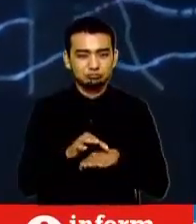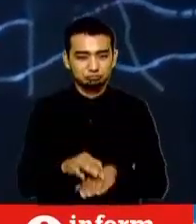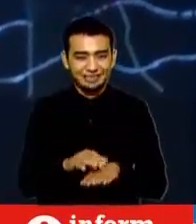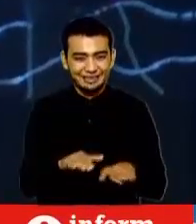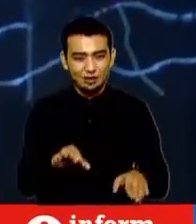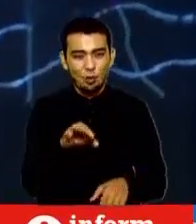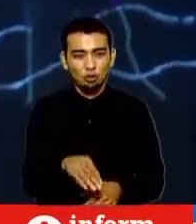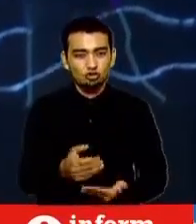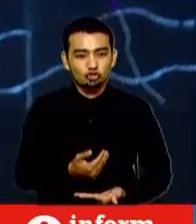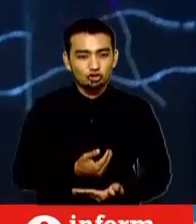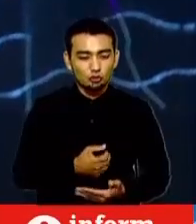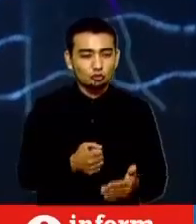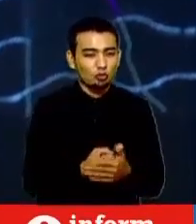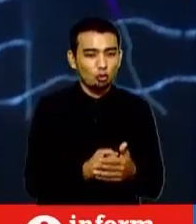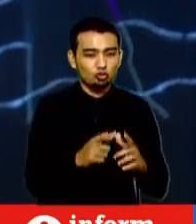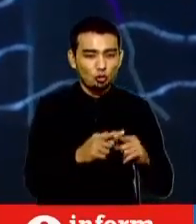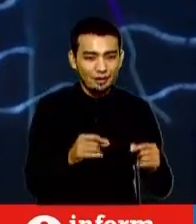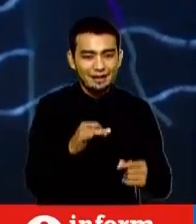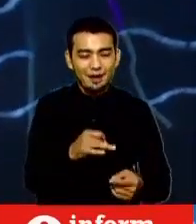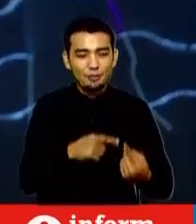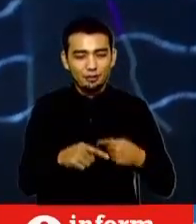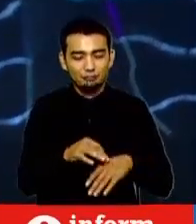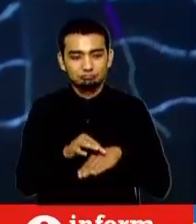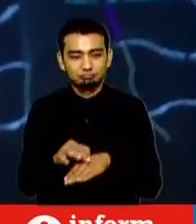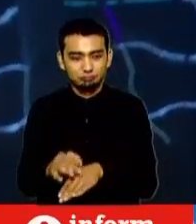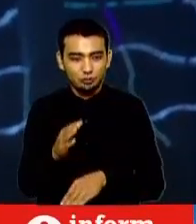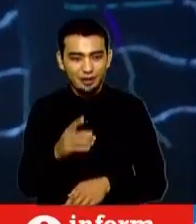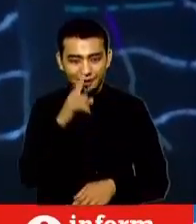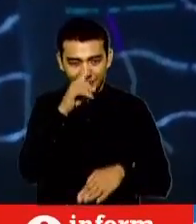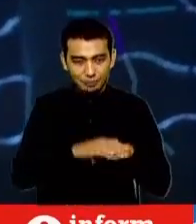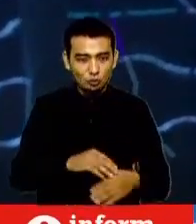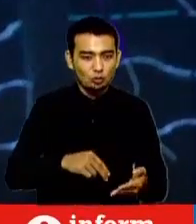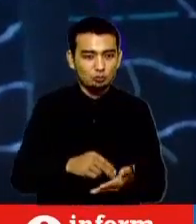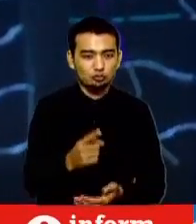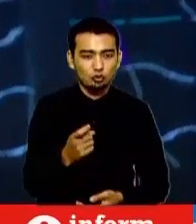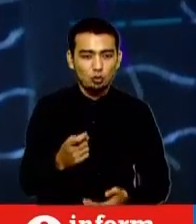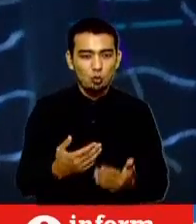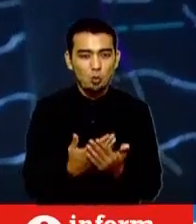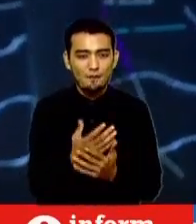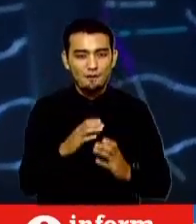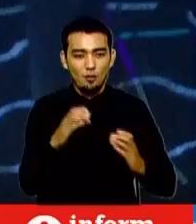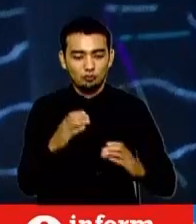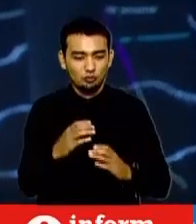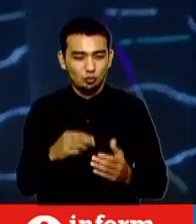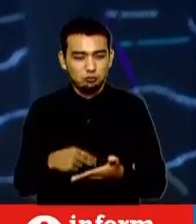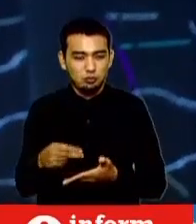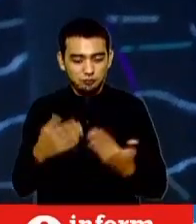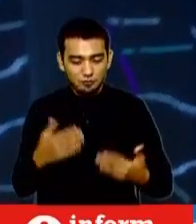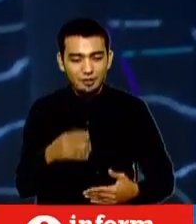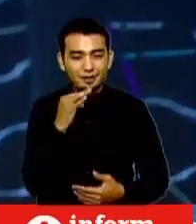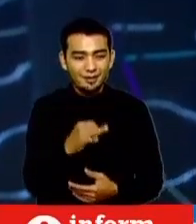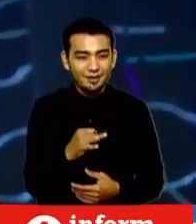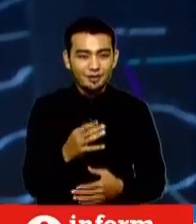от места проживания до школы и обратно. Для этого акимат закупил 100 новых автобусов. Еще столько же единиц